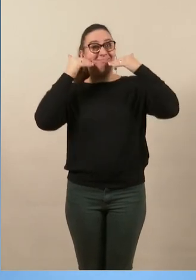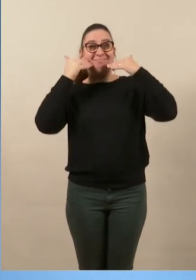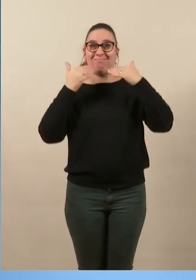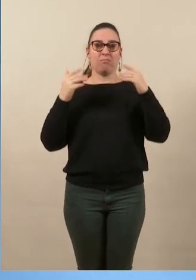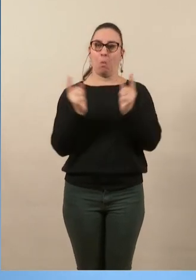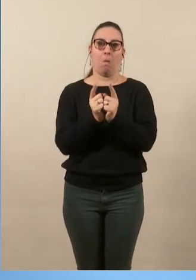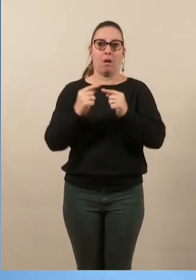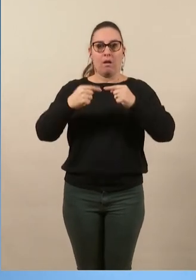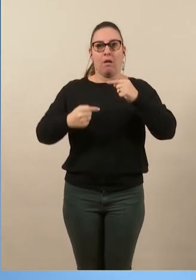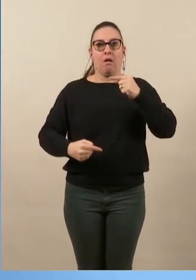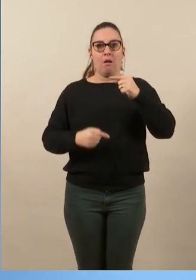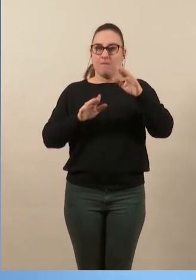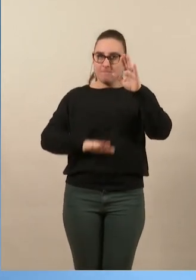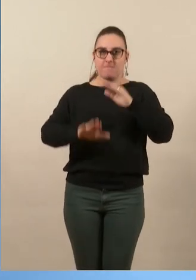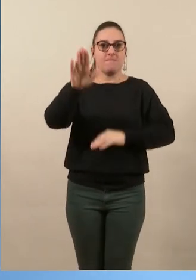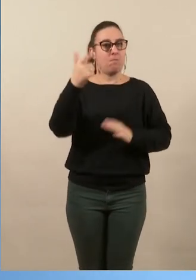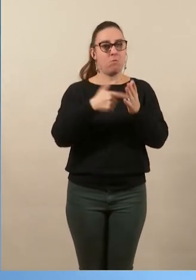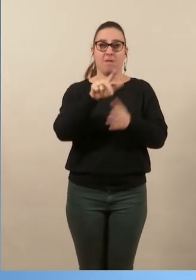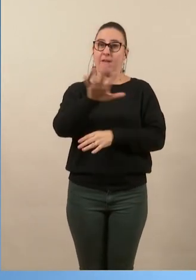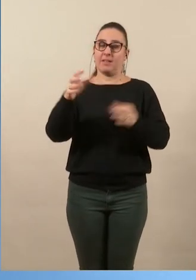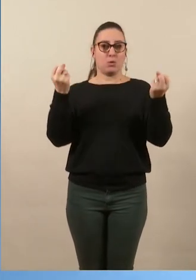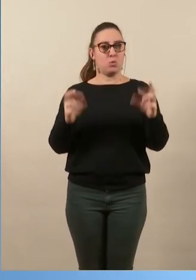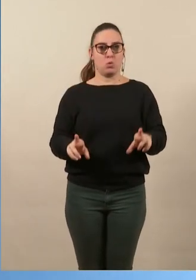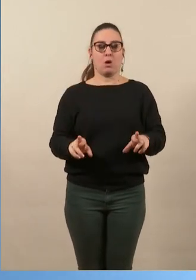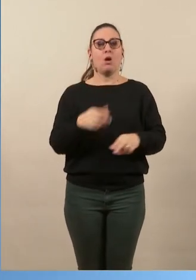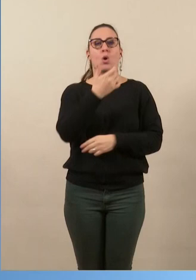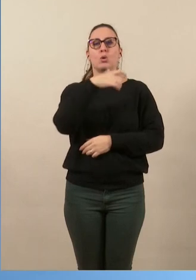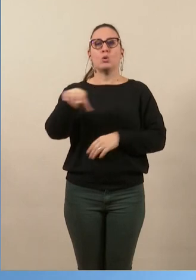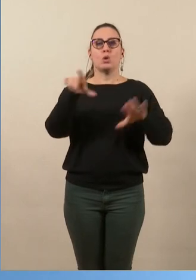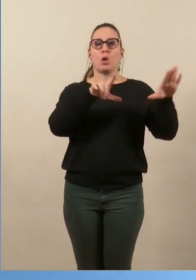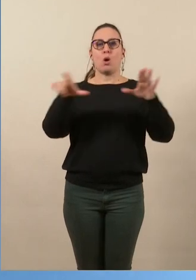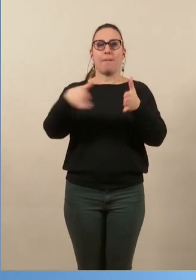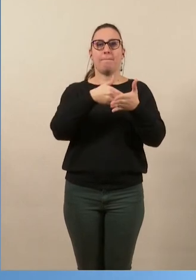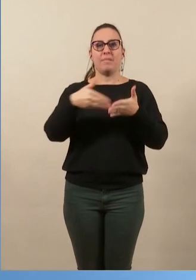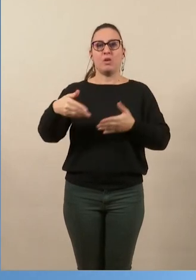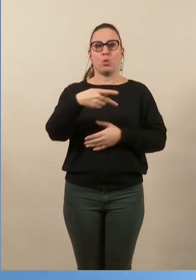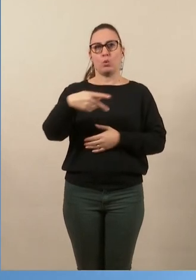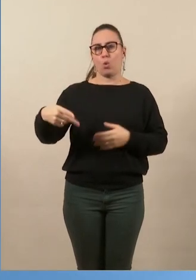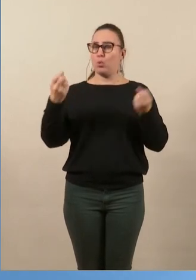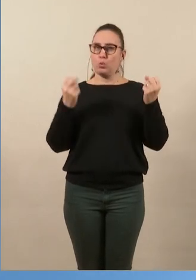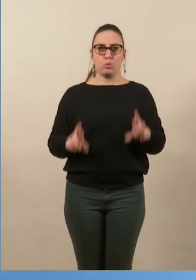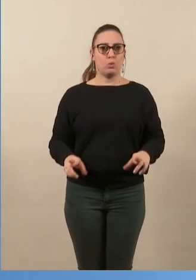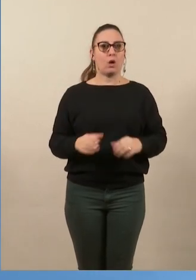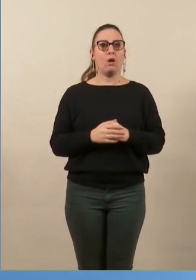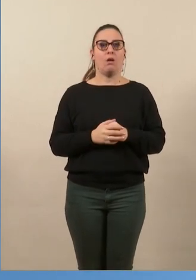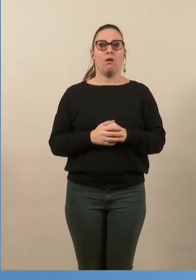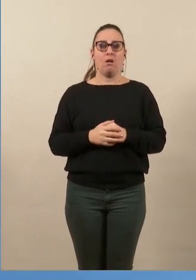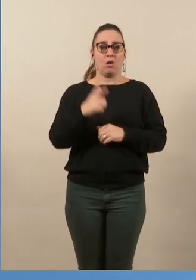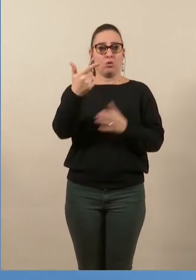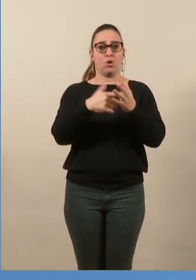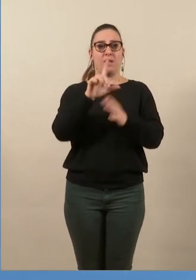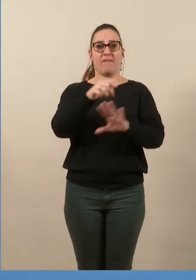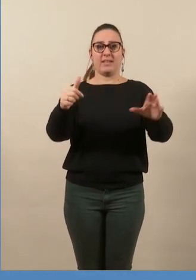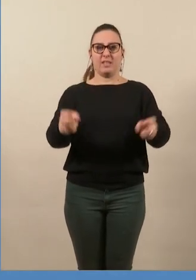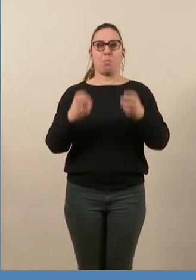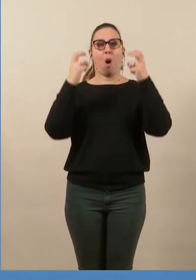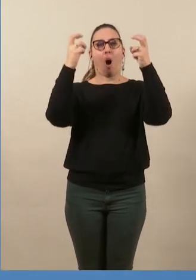repartira à la hausse dès 2025 avec 277 millions d'euros et explosera en 2026